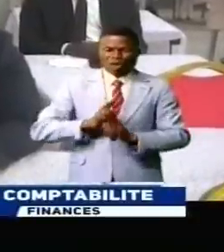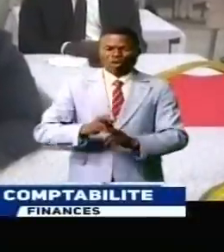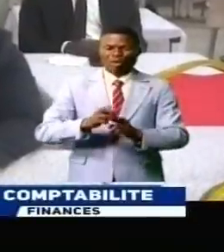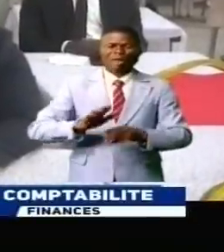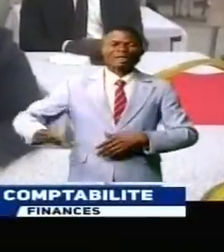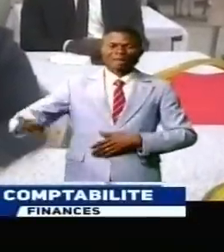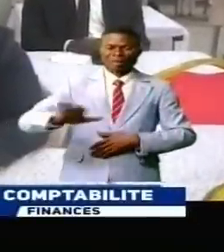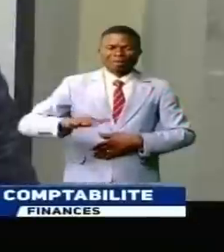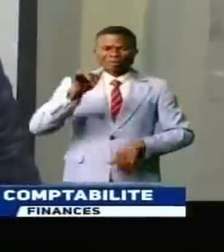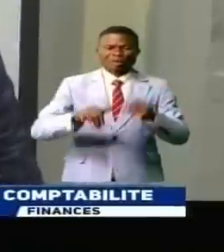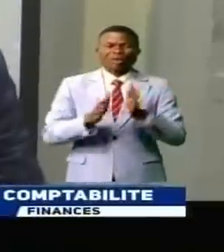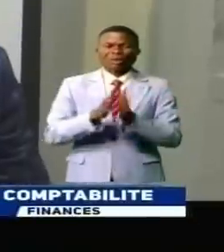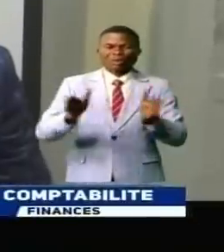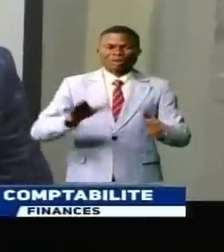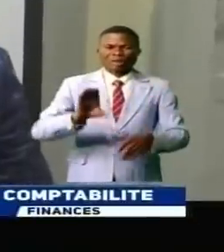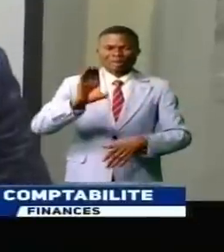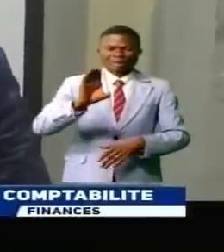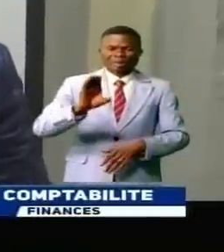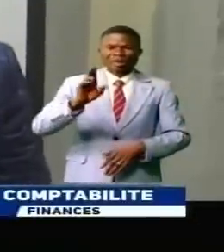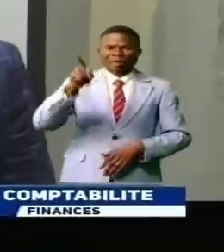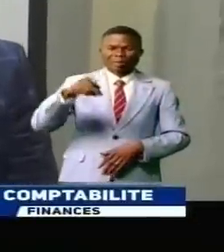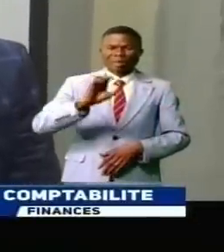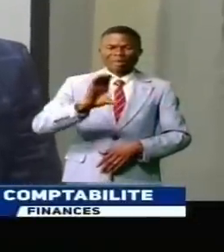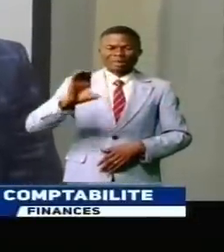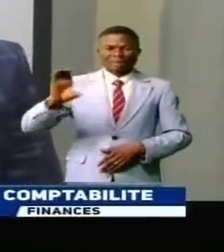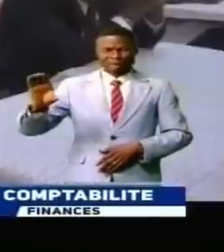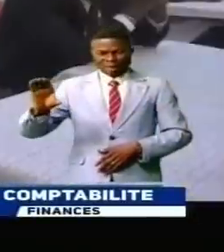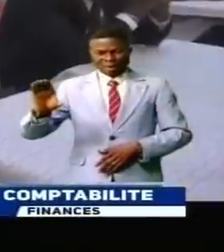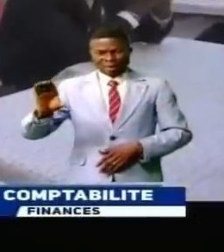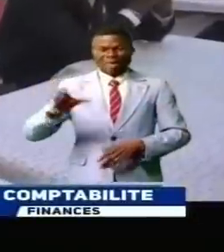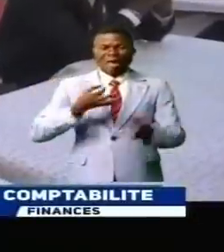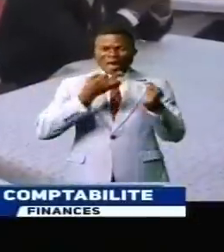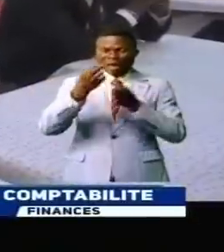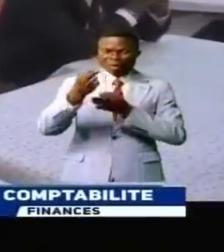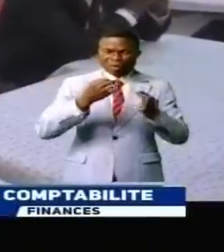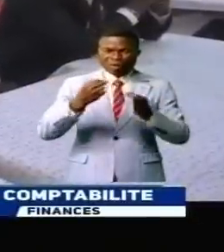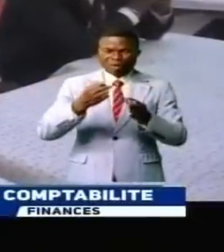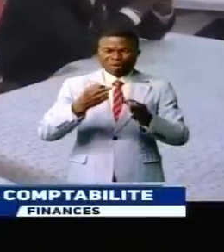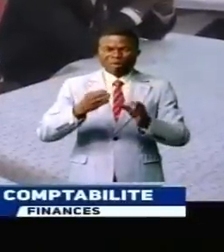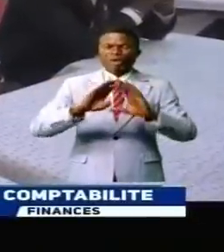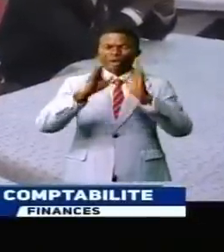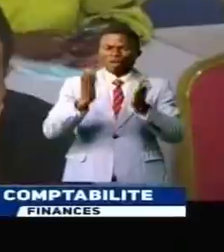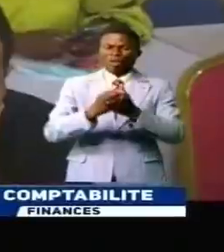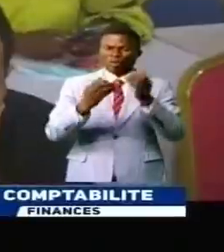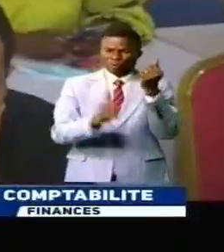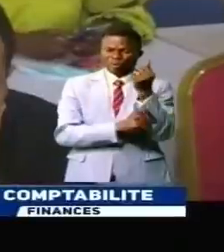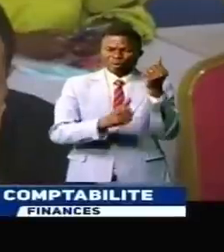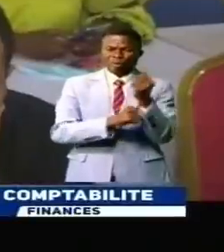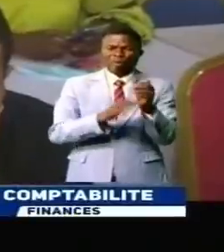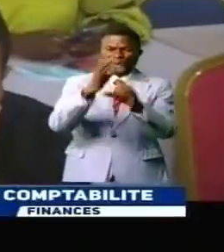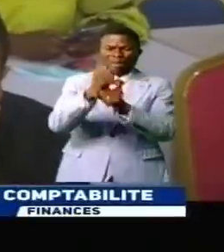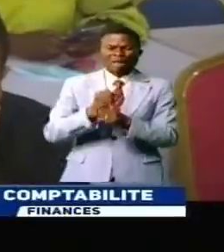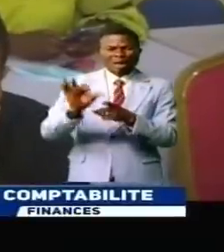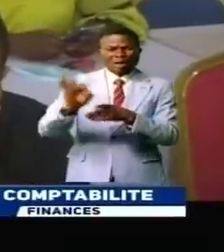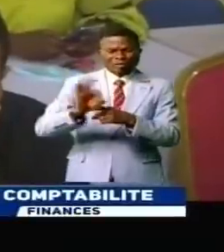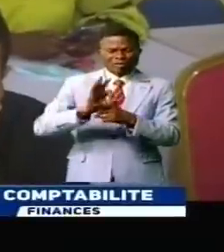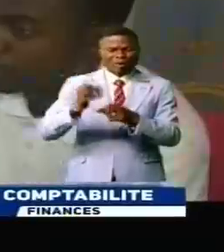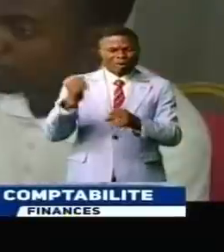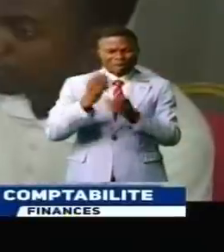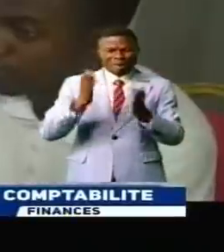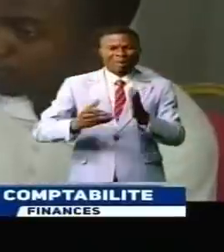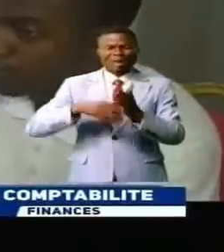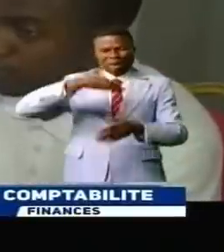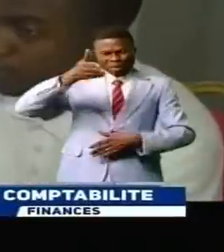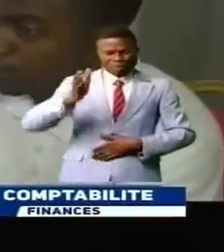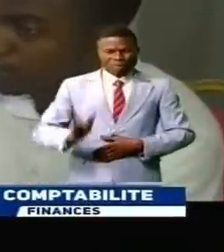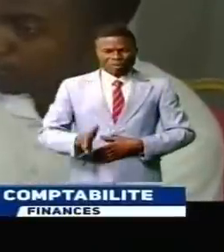général du CPCC, Lucilio Lungela, a fait savoir que les récipiendaires ont reçu une formation professionnelle